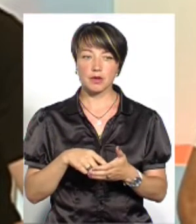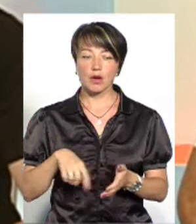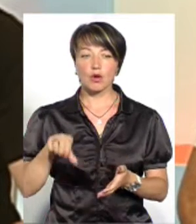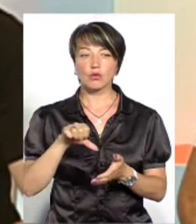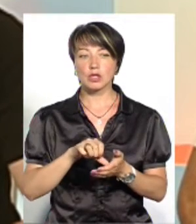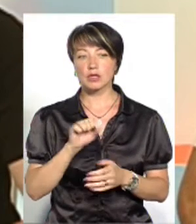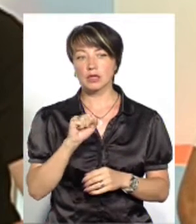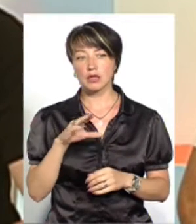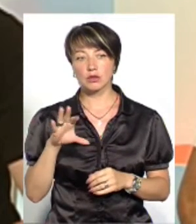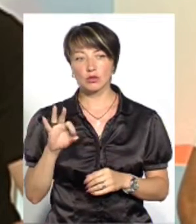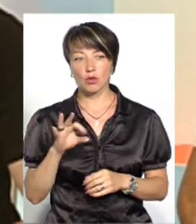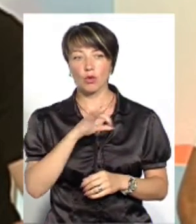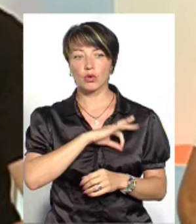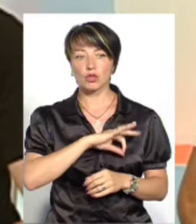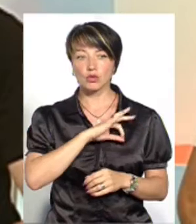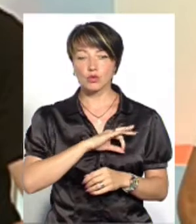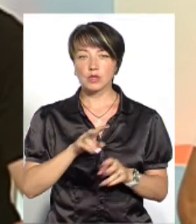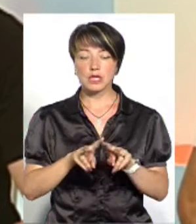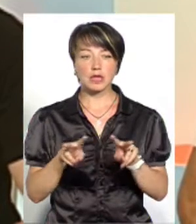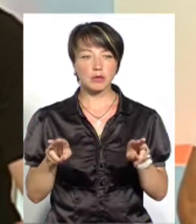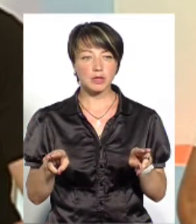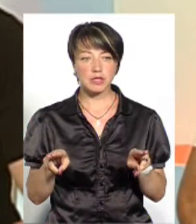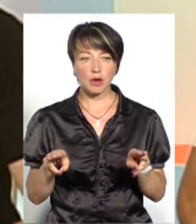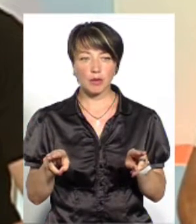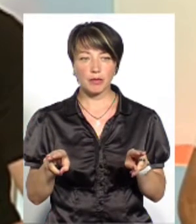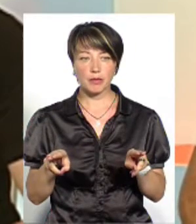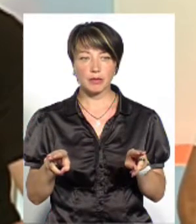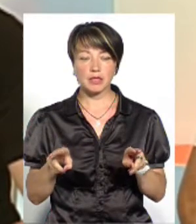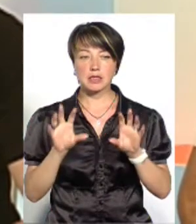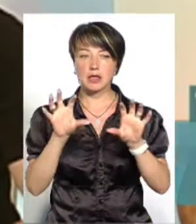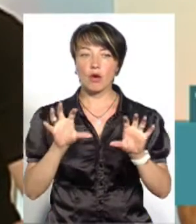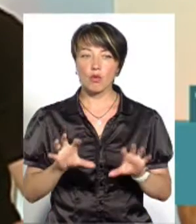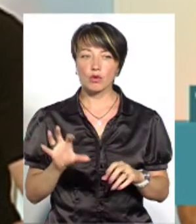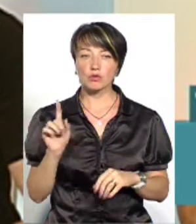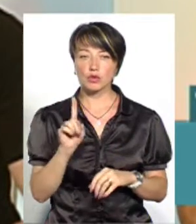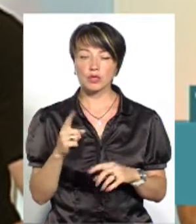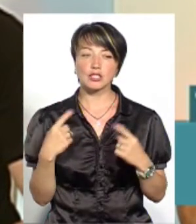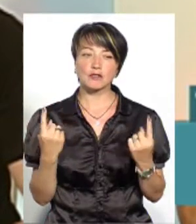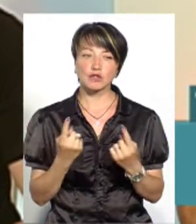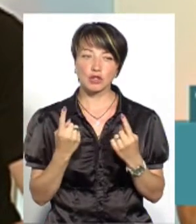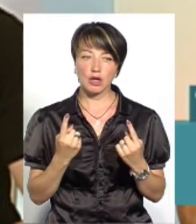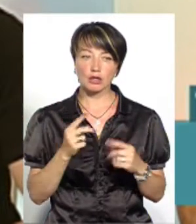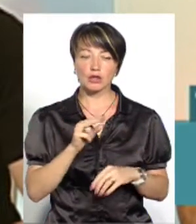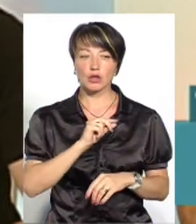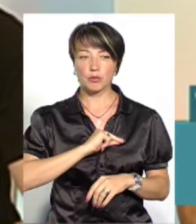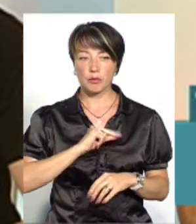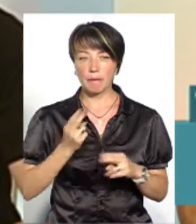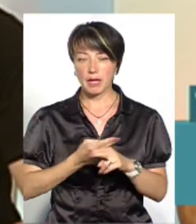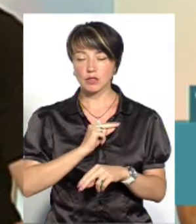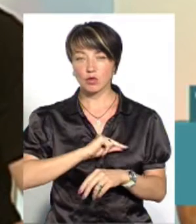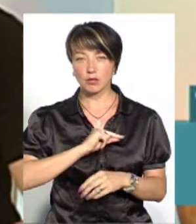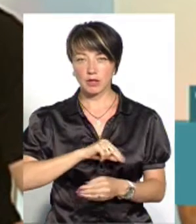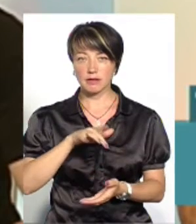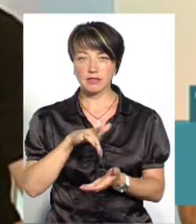Учасники антитерористичної операції користуються тими самими законами, що і звичайний безробітний, який звернувся за послугами